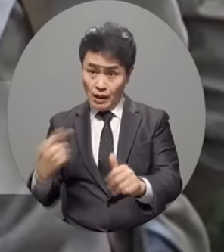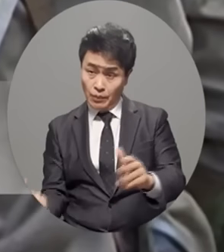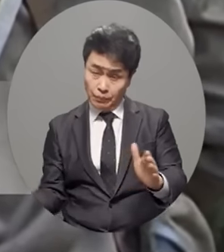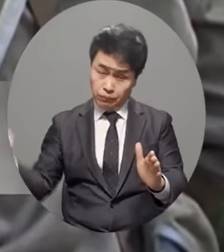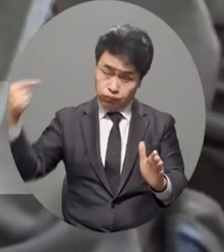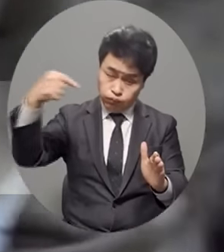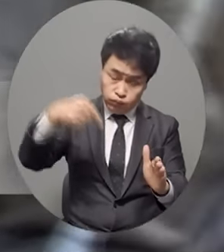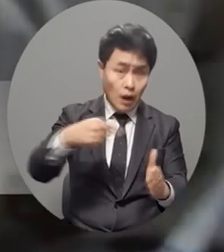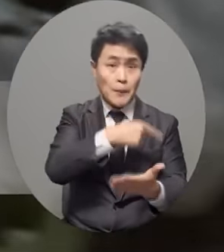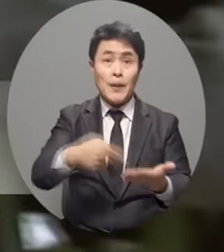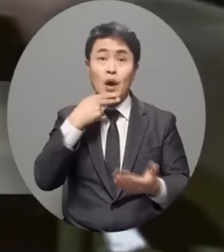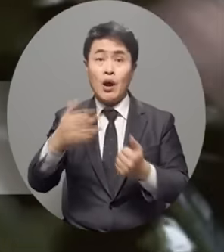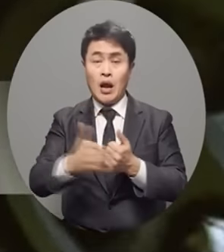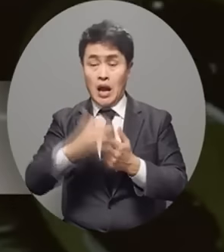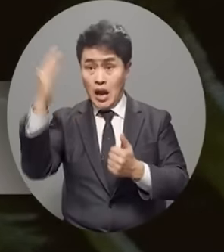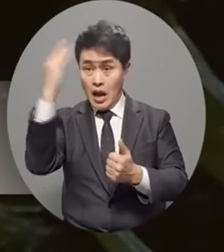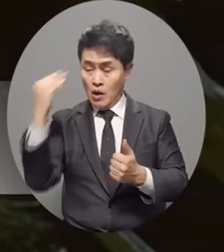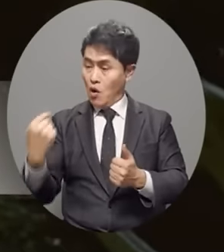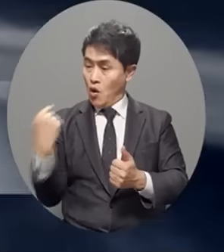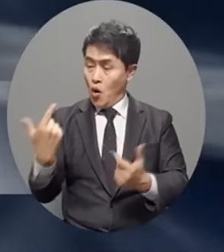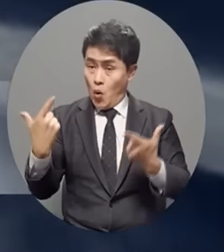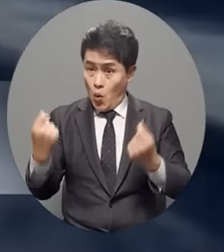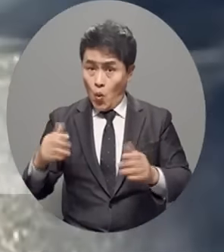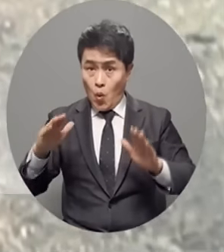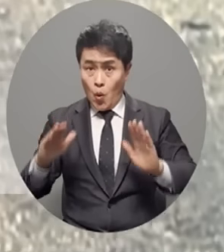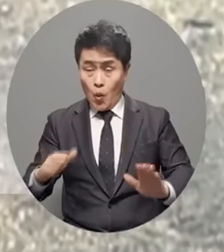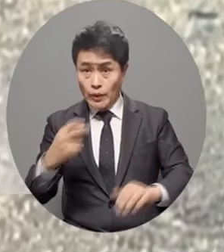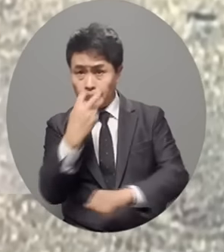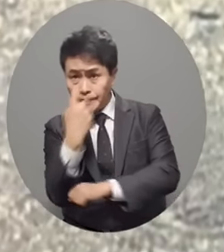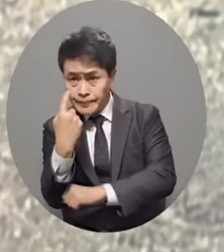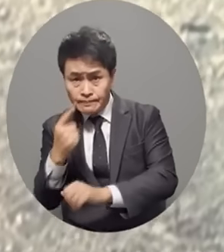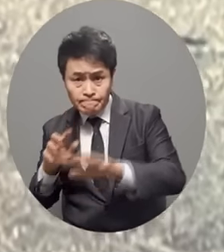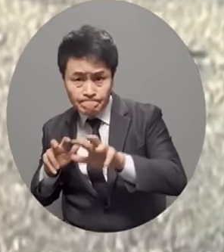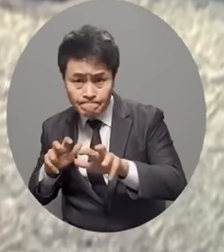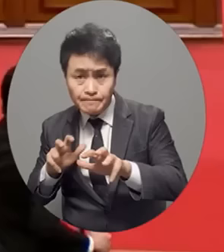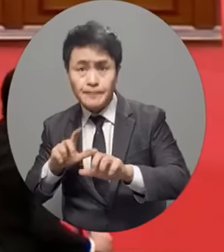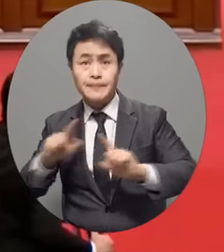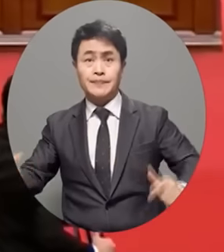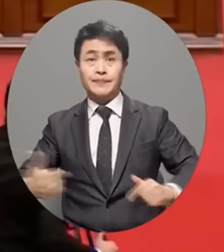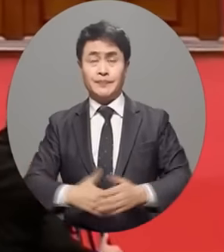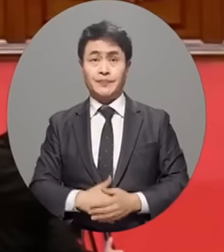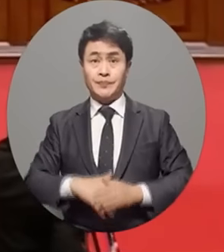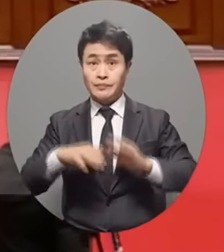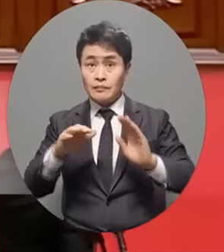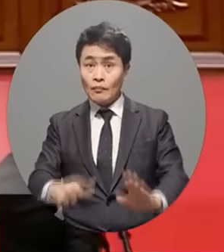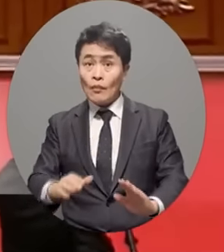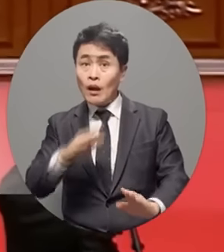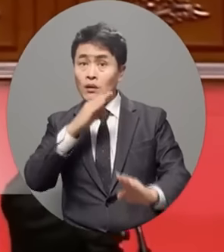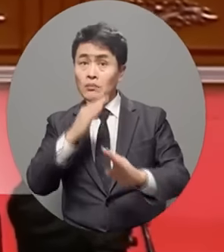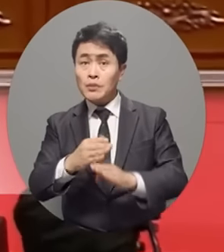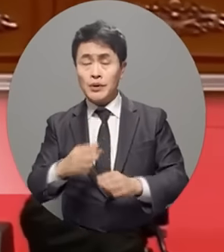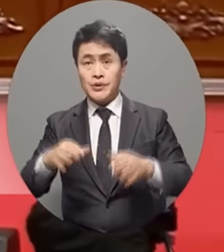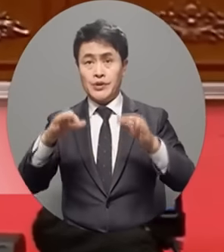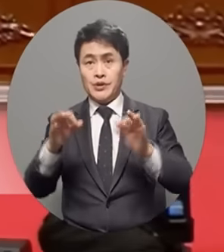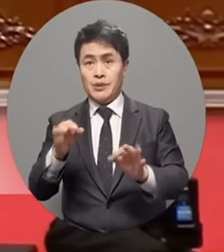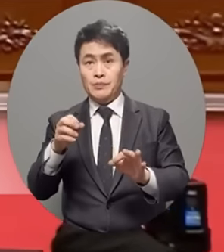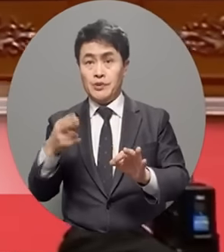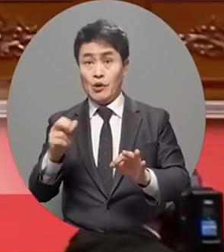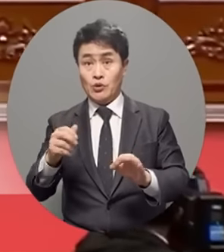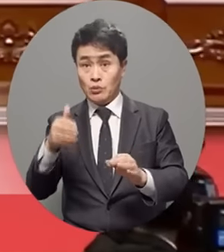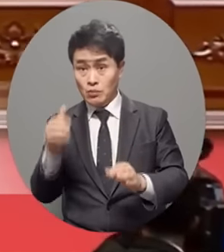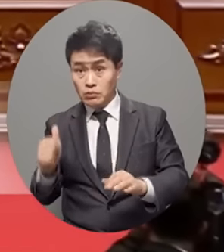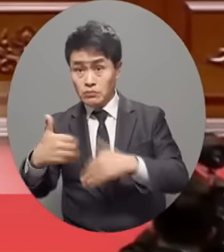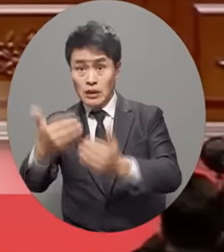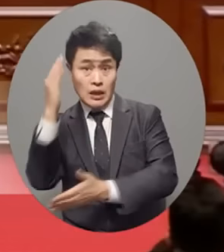등 피해가 없어 우리 군은 어제에 이어 오늘도 대응 사격하지 않았습니다. 이런 가운데 북한 김여정 부부장은 담화를